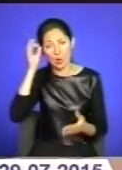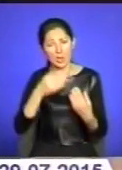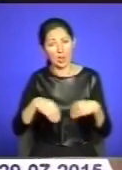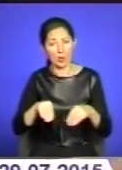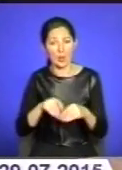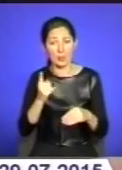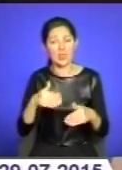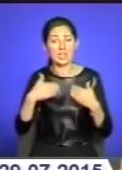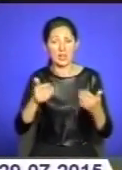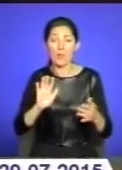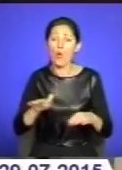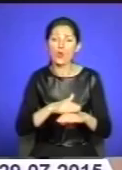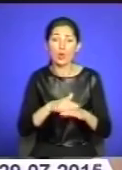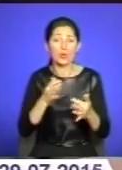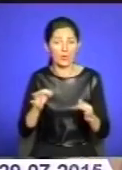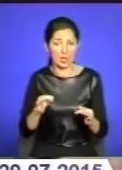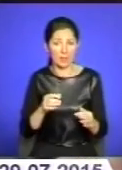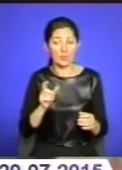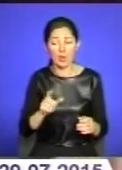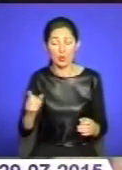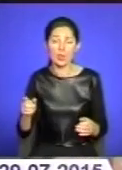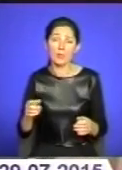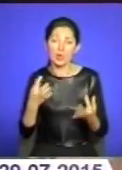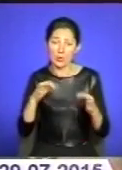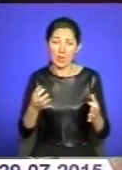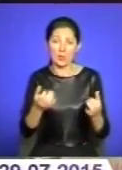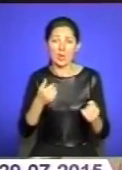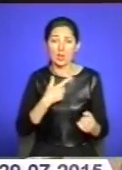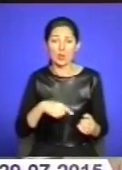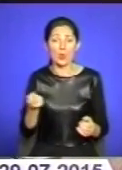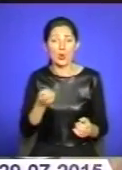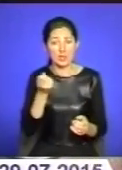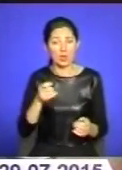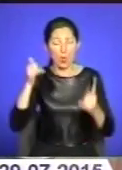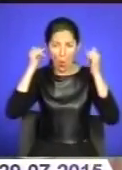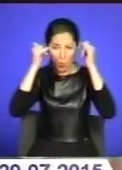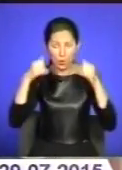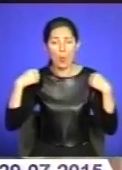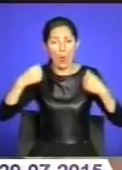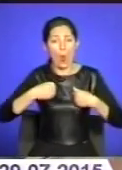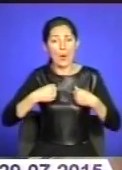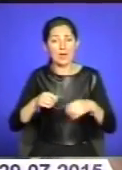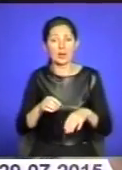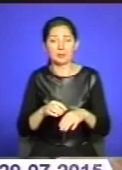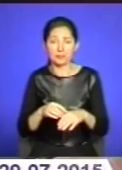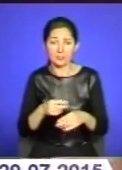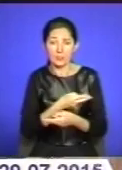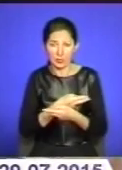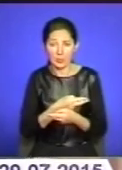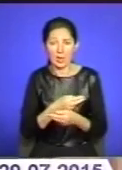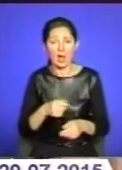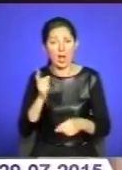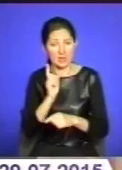був добровільний. Переселенцям дозволялося брати з собою зерно, худобу, одяг, білизну. Заборонялося